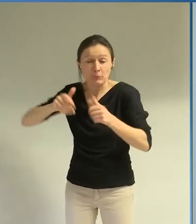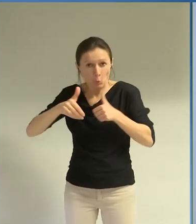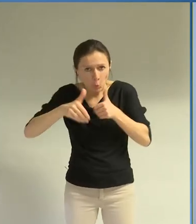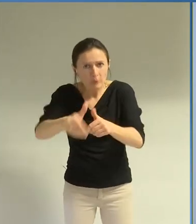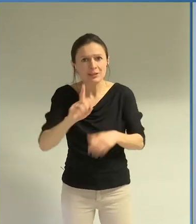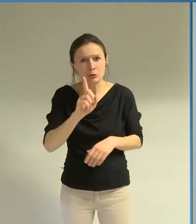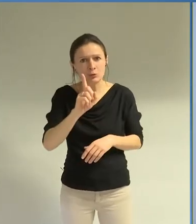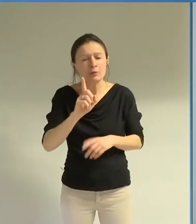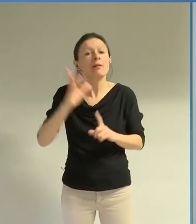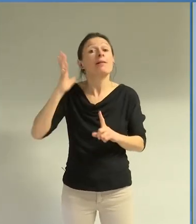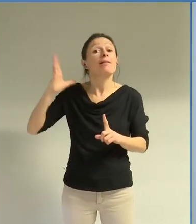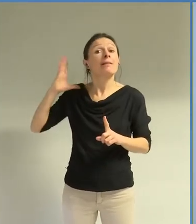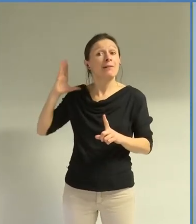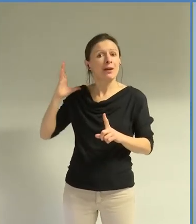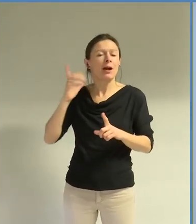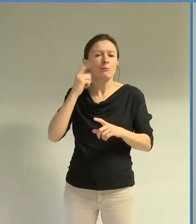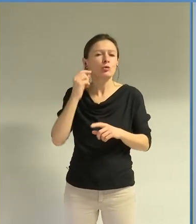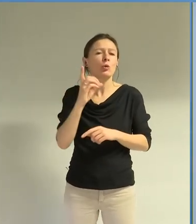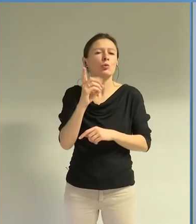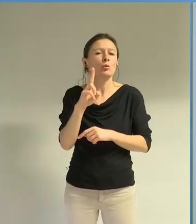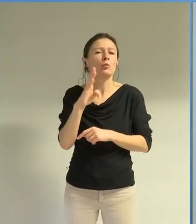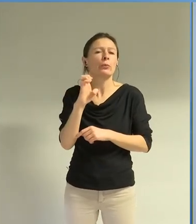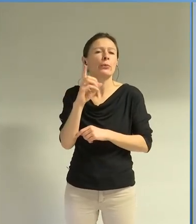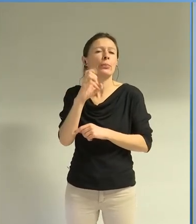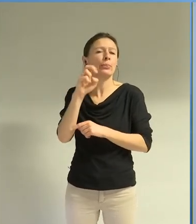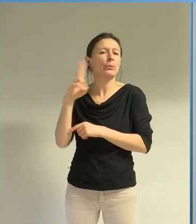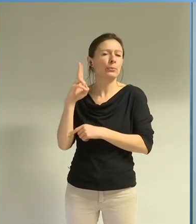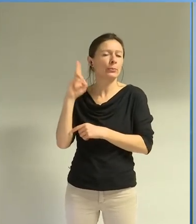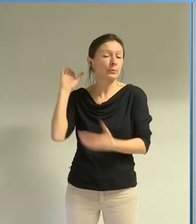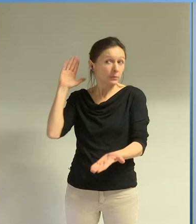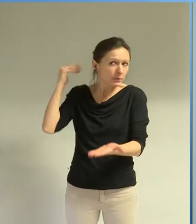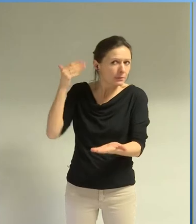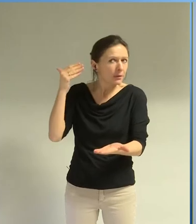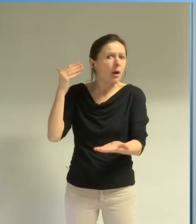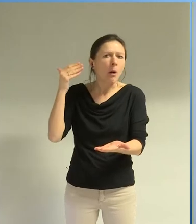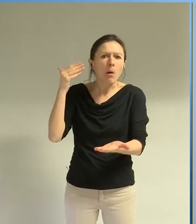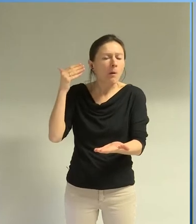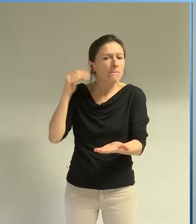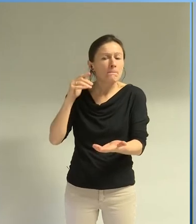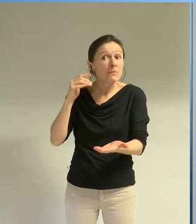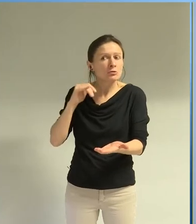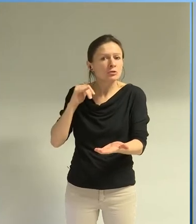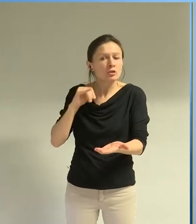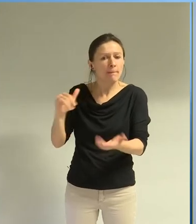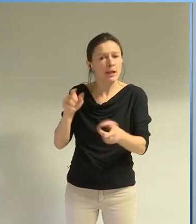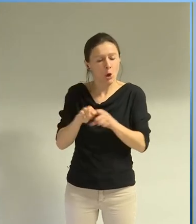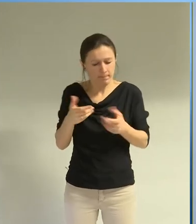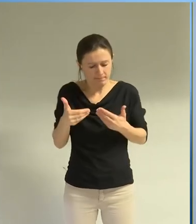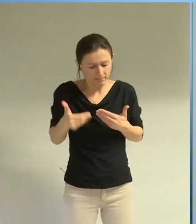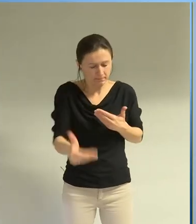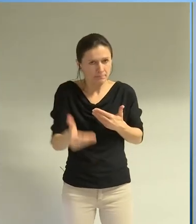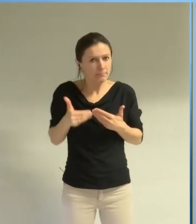dubedout le coeur de la métropole n'avait été suivie par un aussi vaste programme de remise à niveau